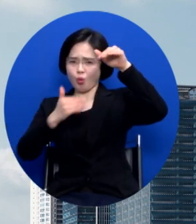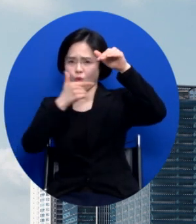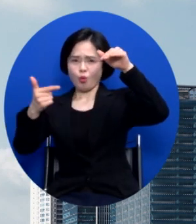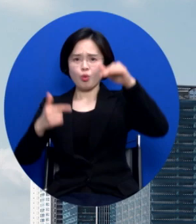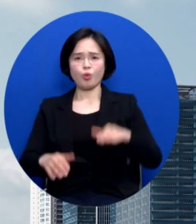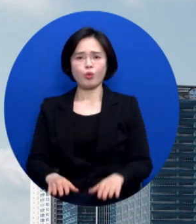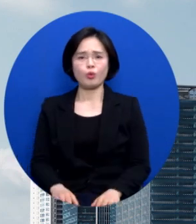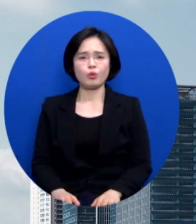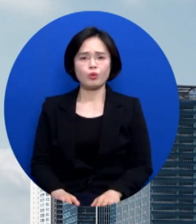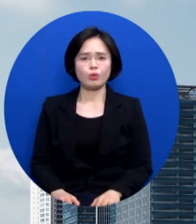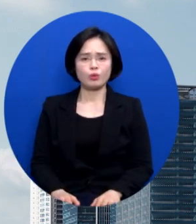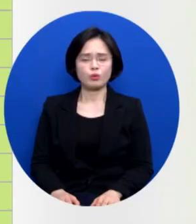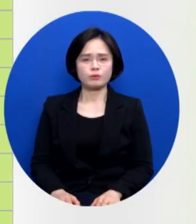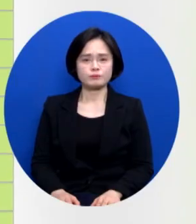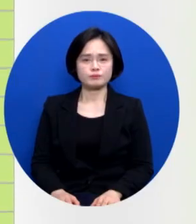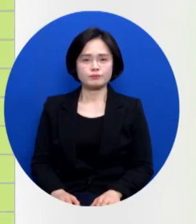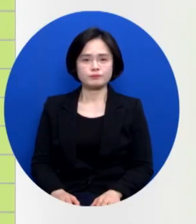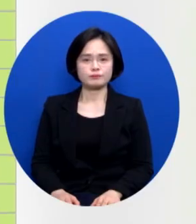나타났습니다.